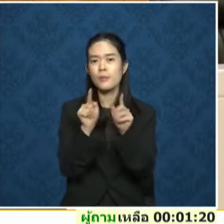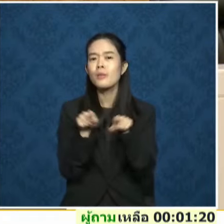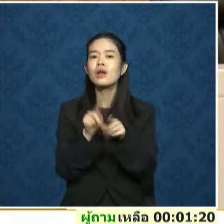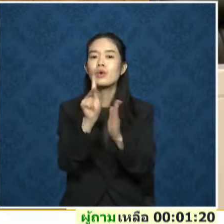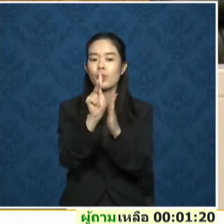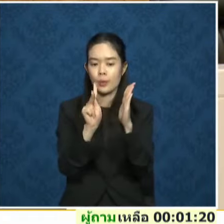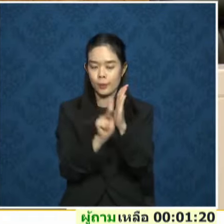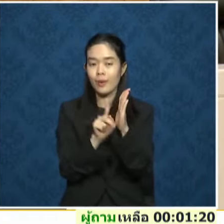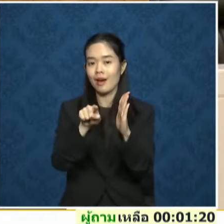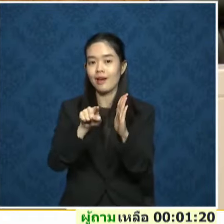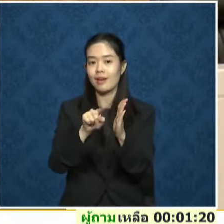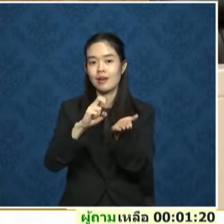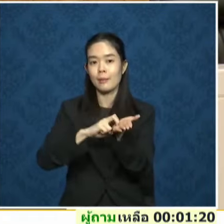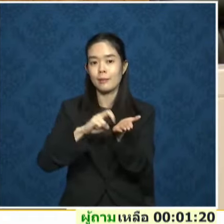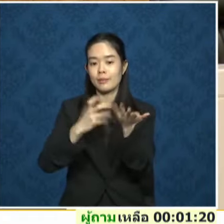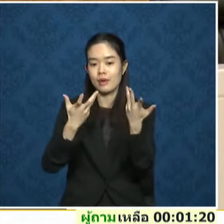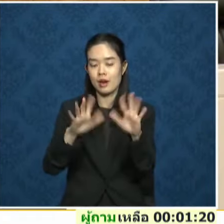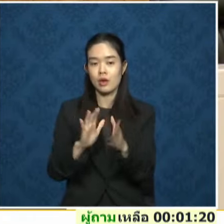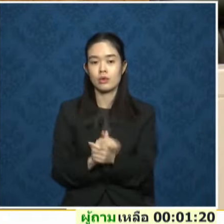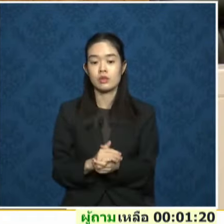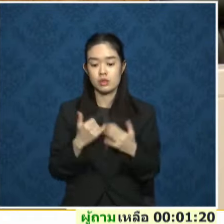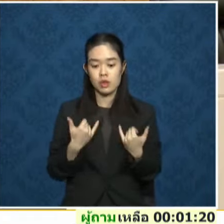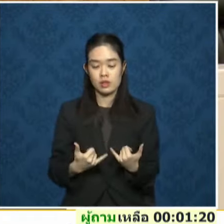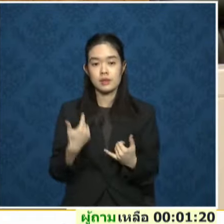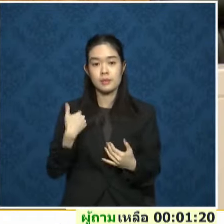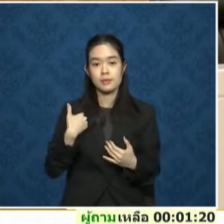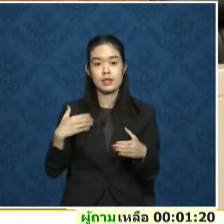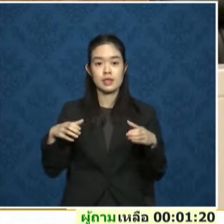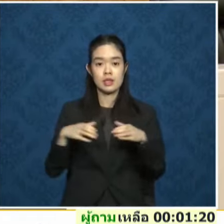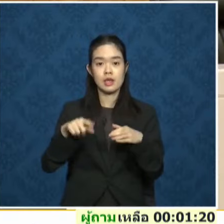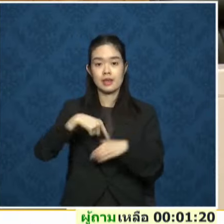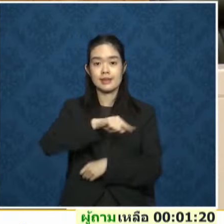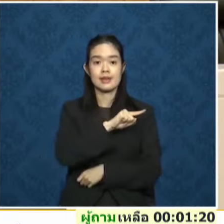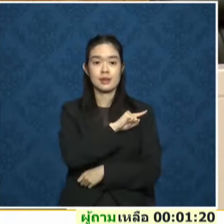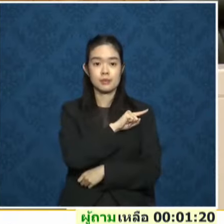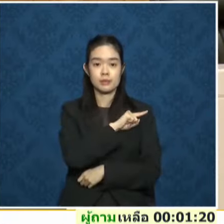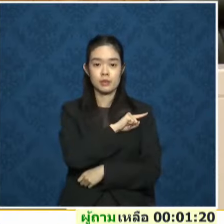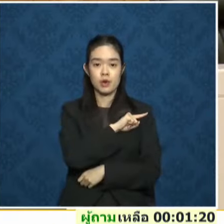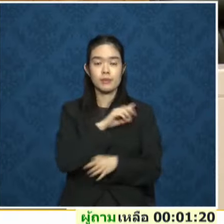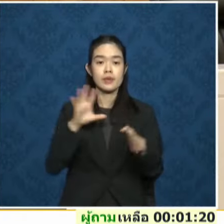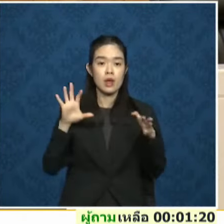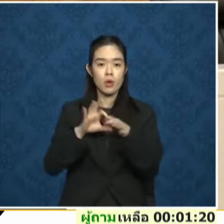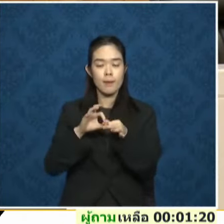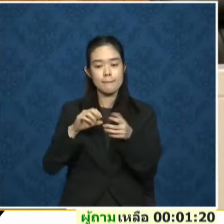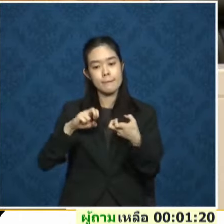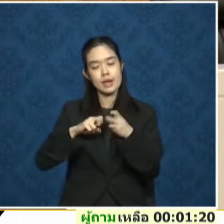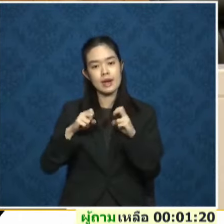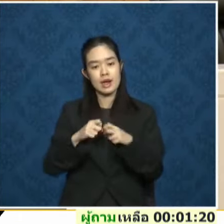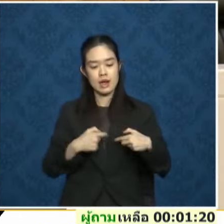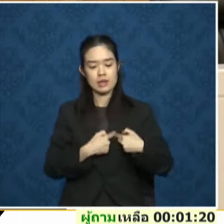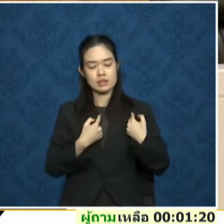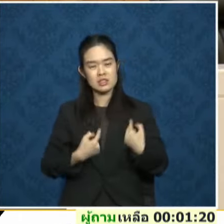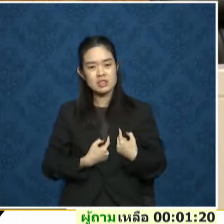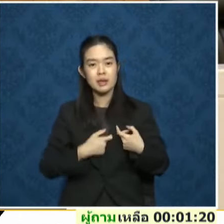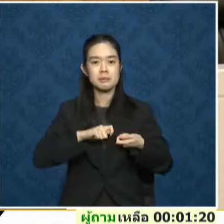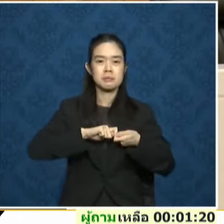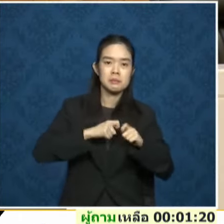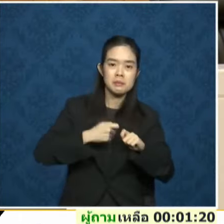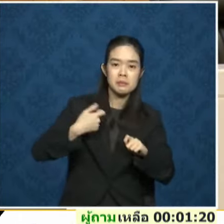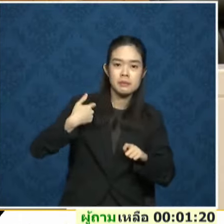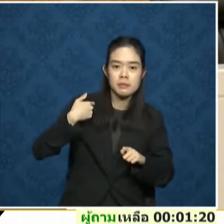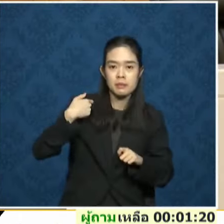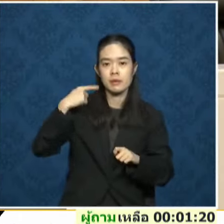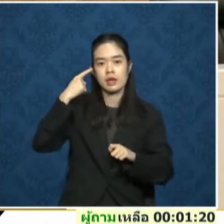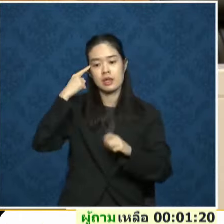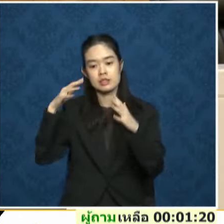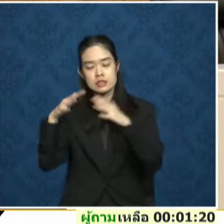แลน้องๆที่ประสบการคุกคามแล้วก็เราก็มีศูนย์จริงแล้วเรา